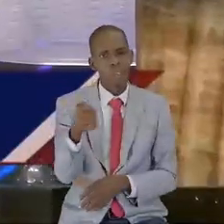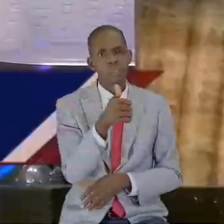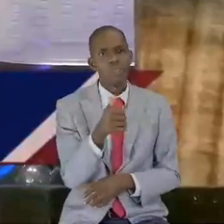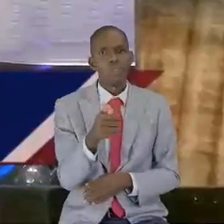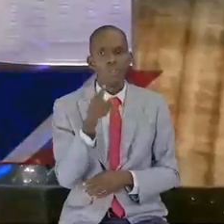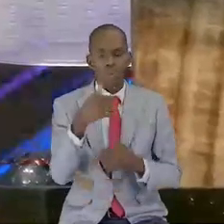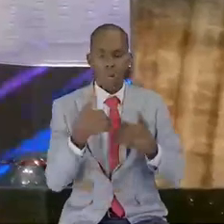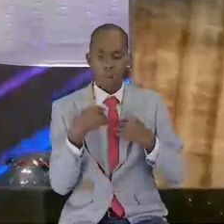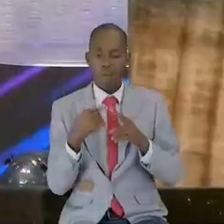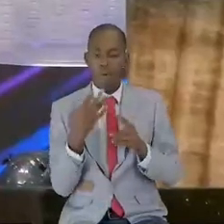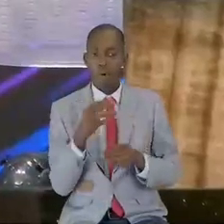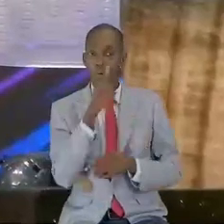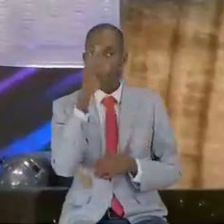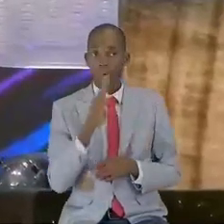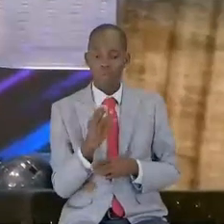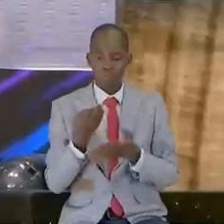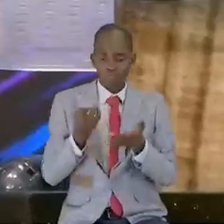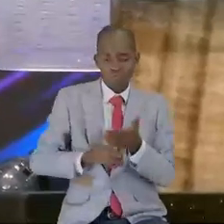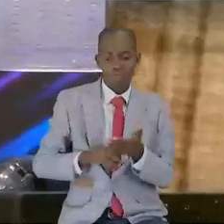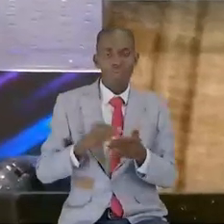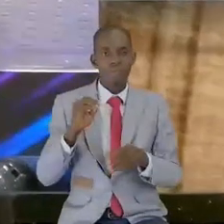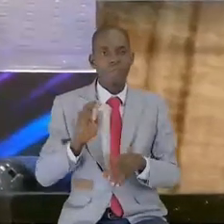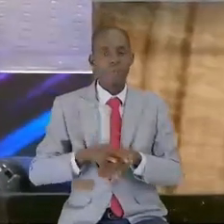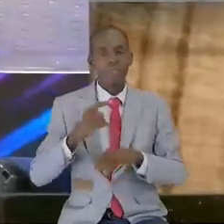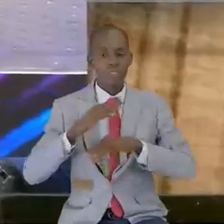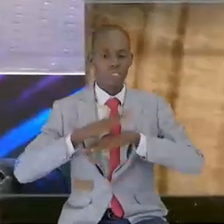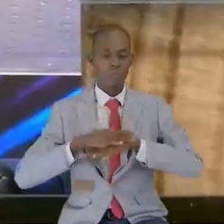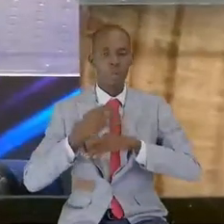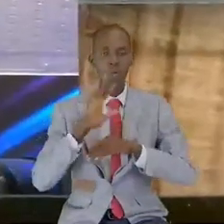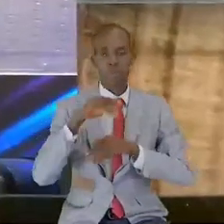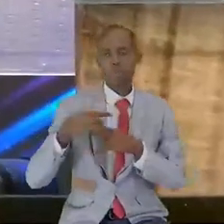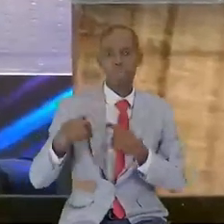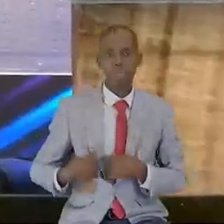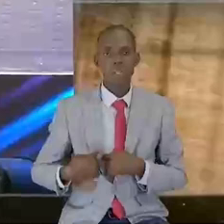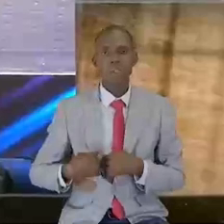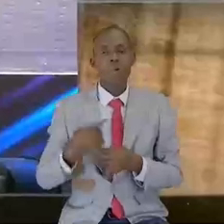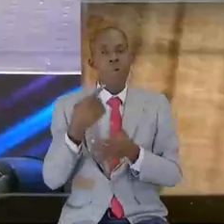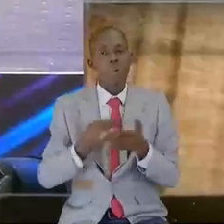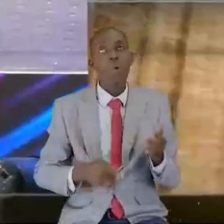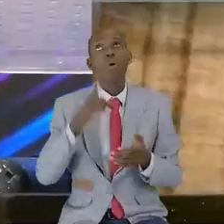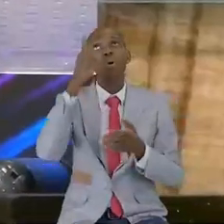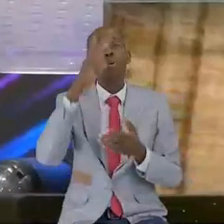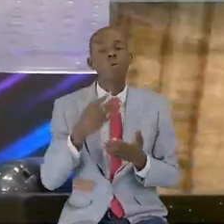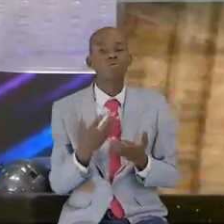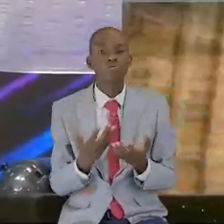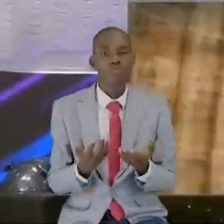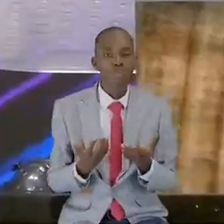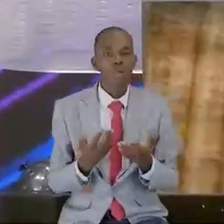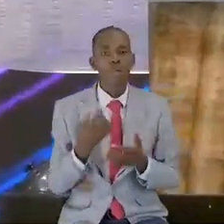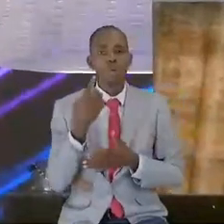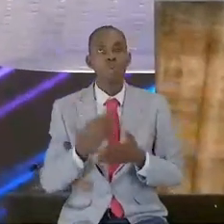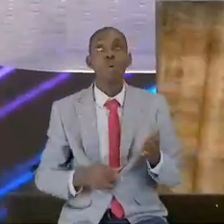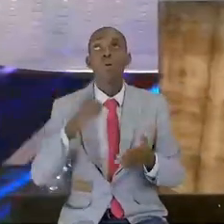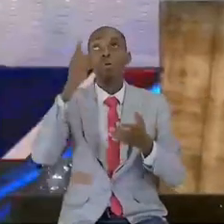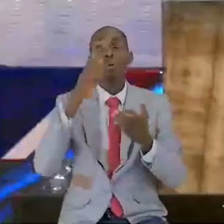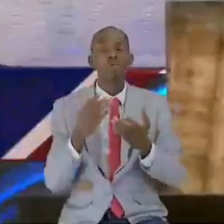que vous avez la parole de Dieu écrite sur la table de votre cœur? Ce en quoi Dieu prend plaisir, ce que